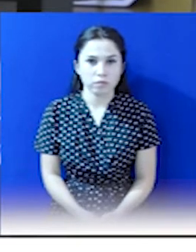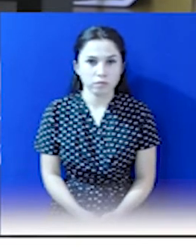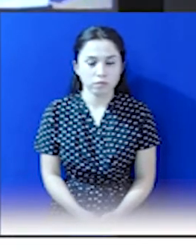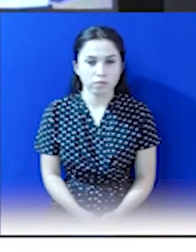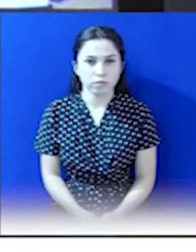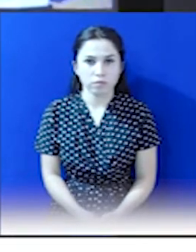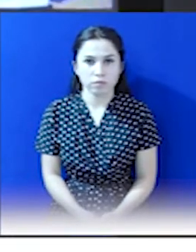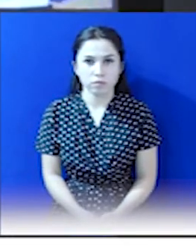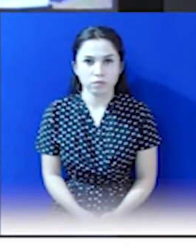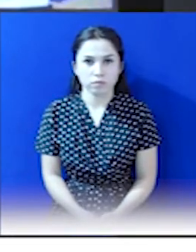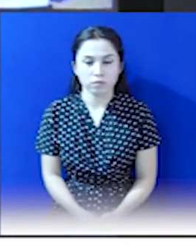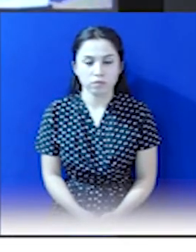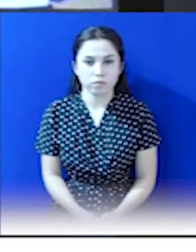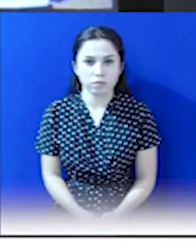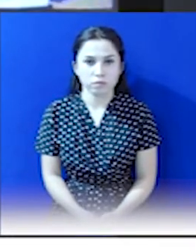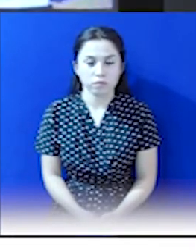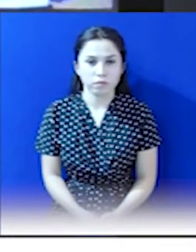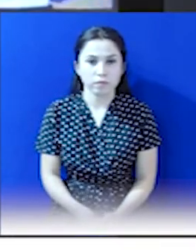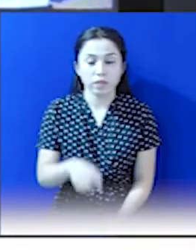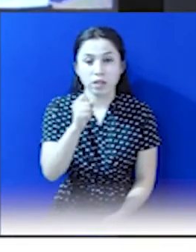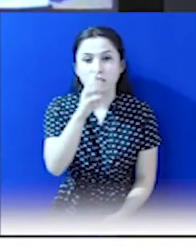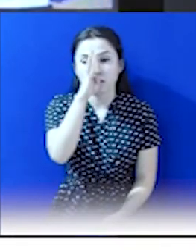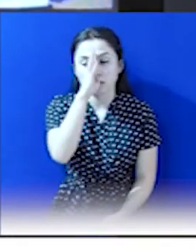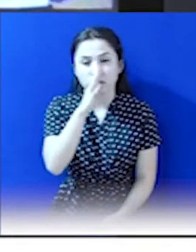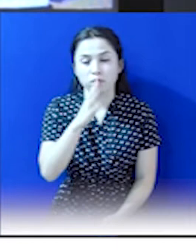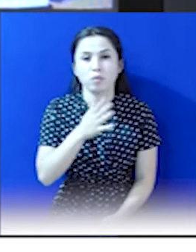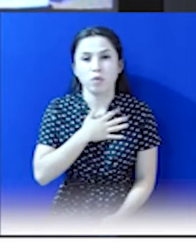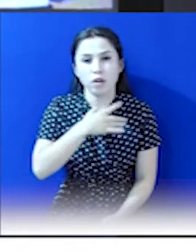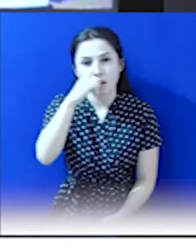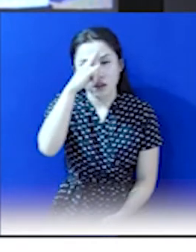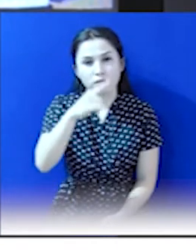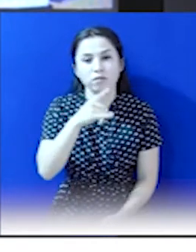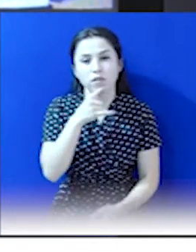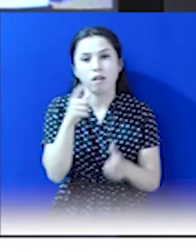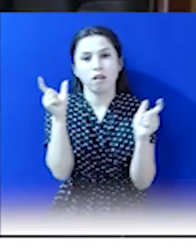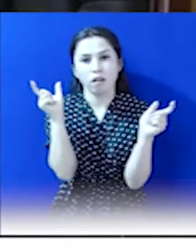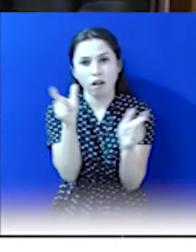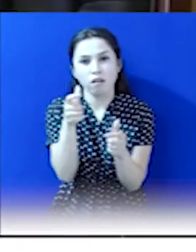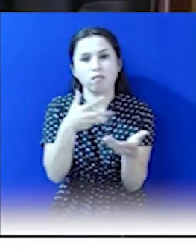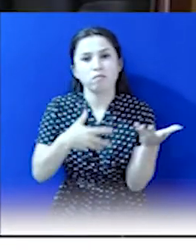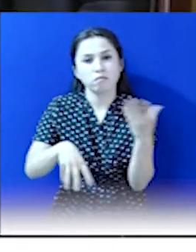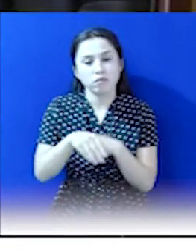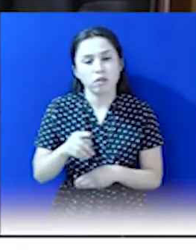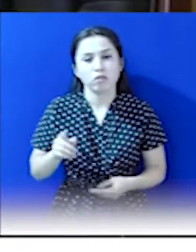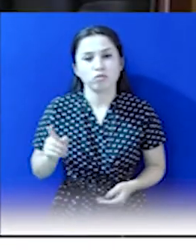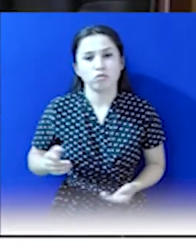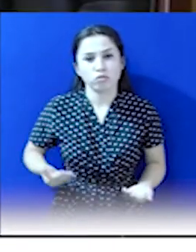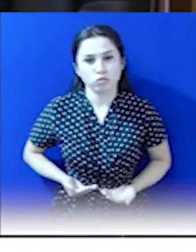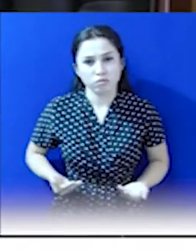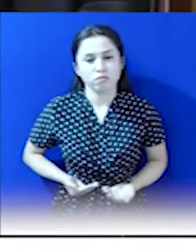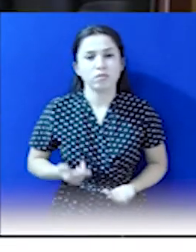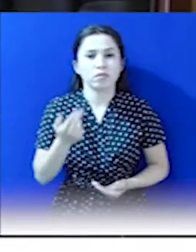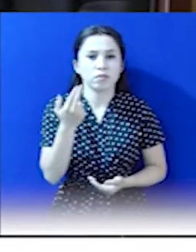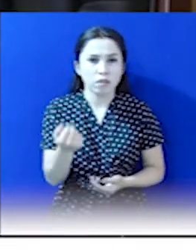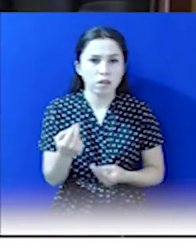басшысына Қостөбе ауылындағы орта мектепте акт залы мен спорт залдарының құрылысына қатысты мәселені тез арада шешкені үшін алғысын